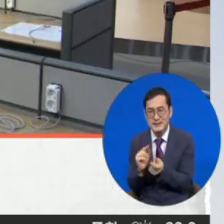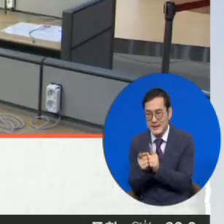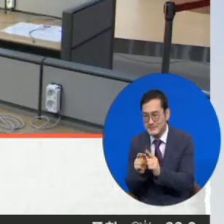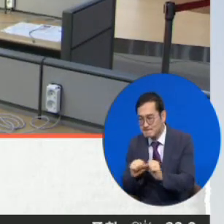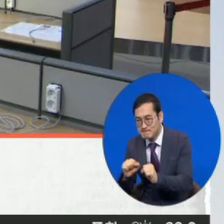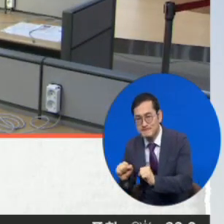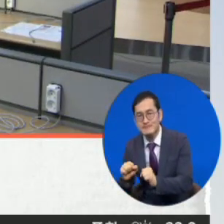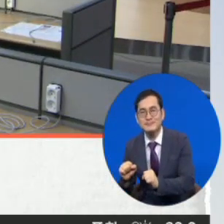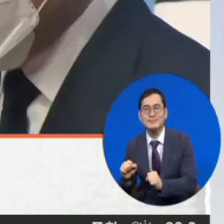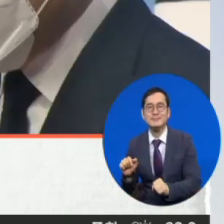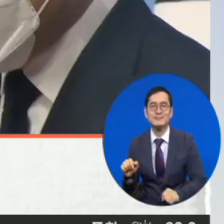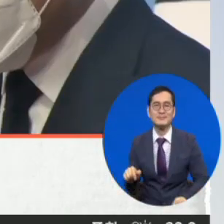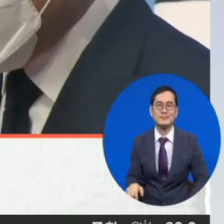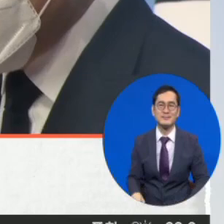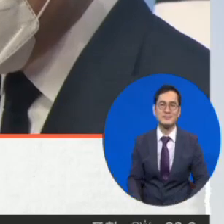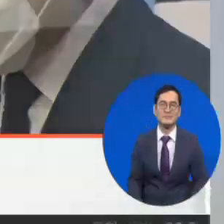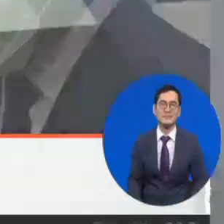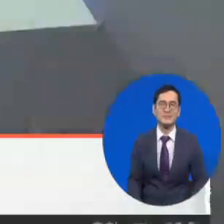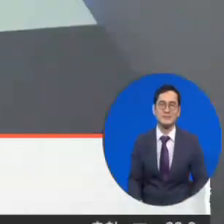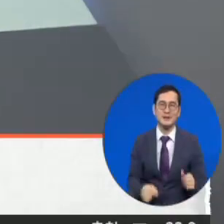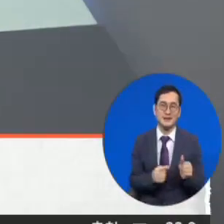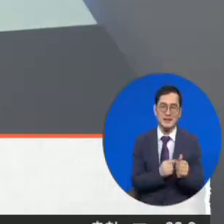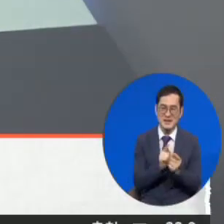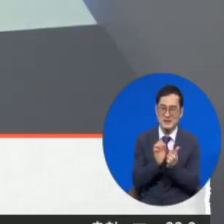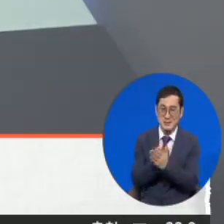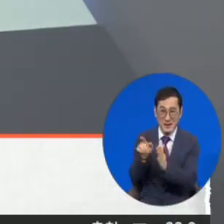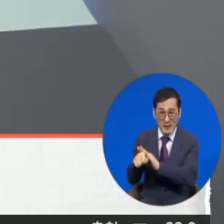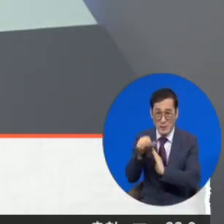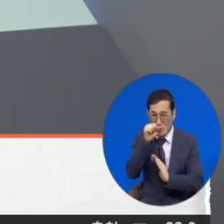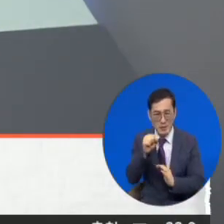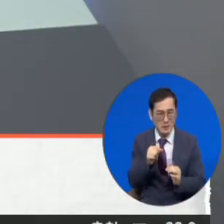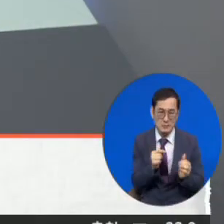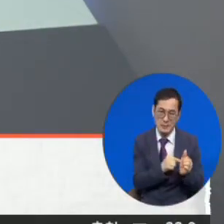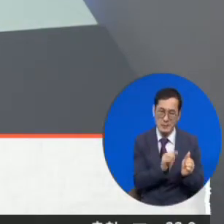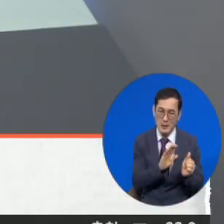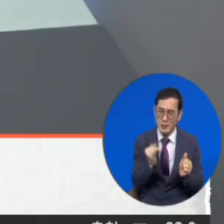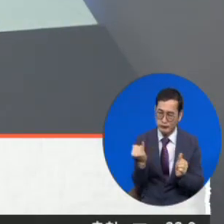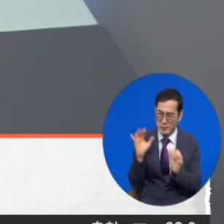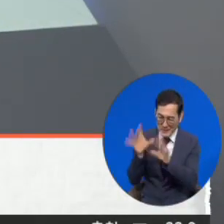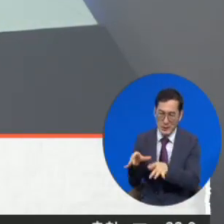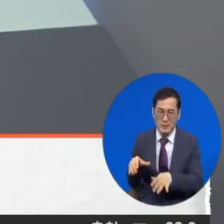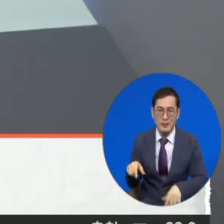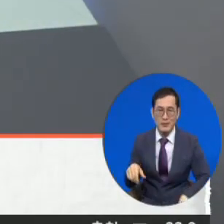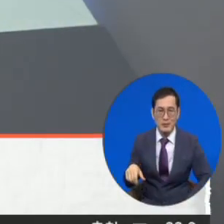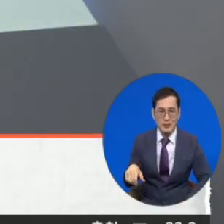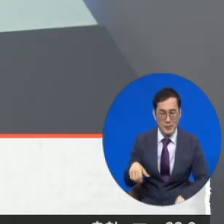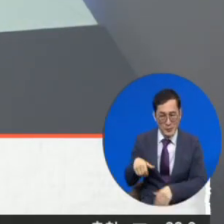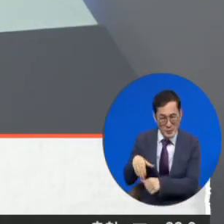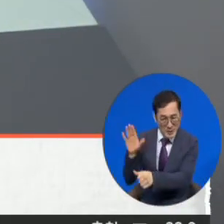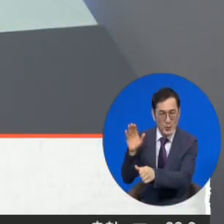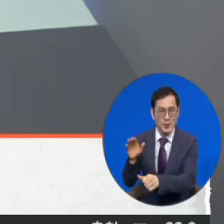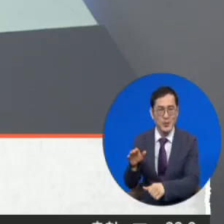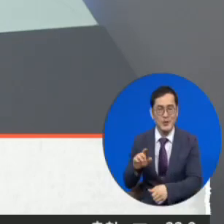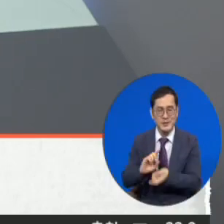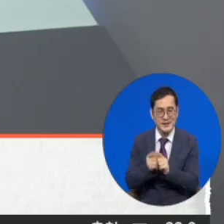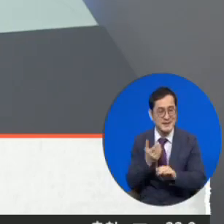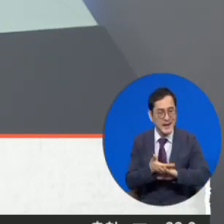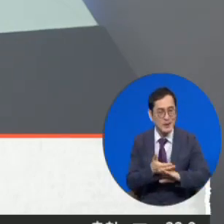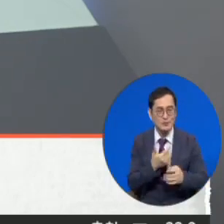것 같은데 이제 그 부분은 어쨌든 부인에게 일단 남겨두고 지금 부울경 대구